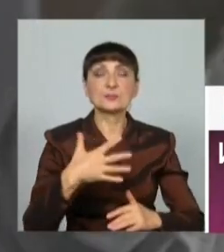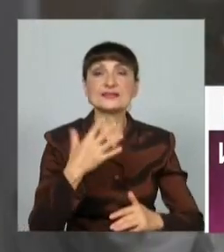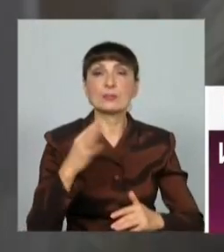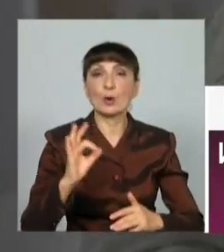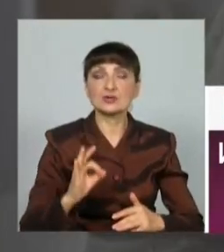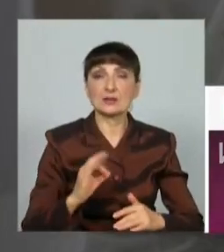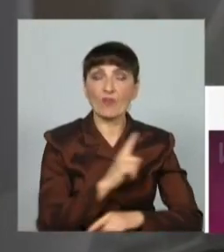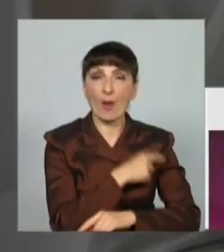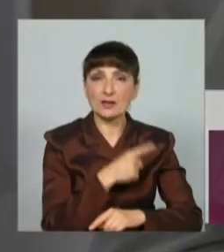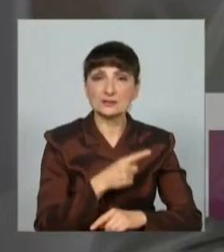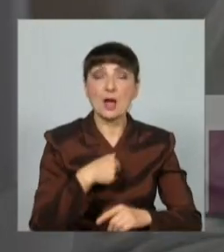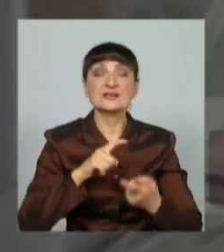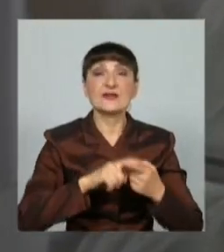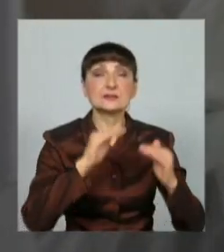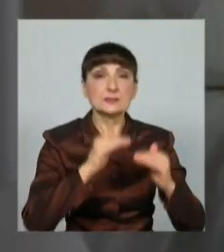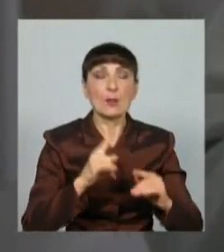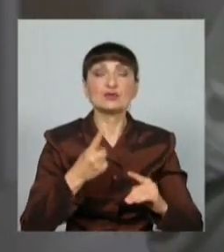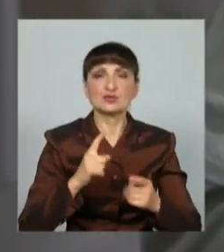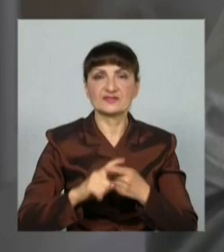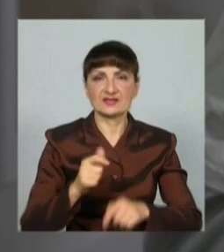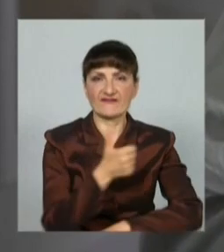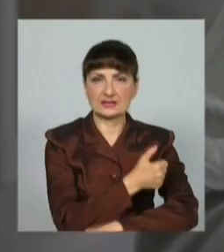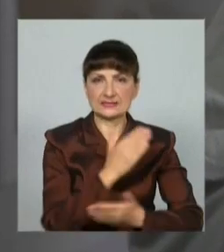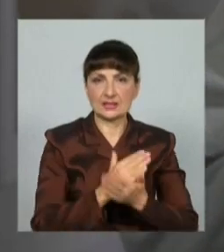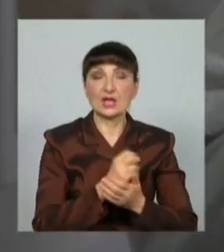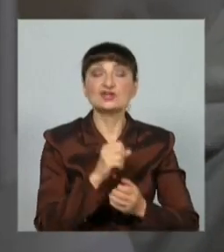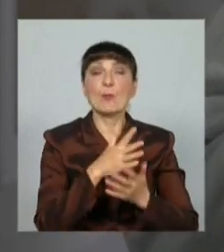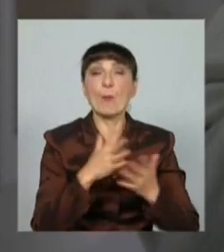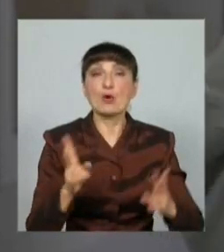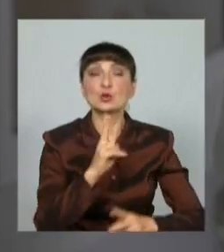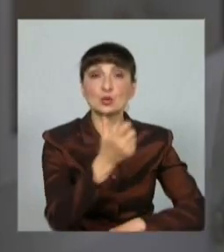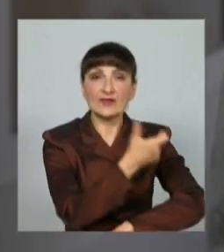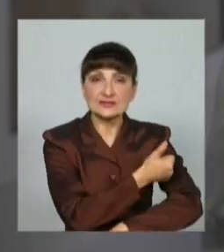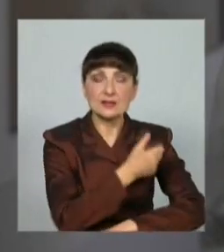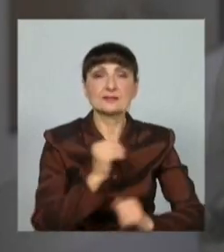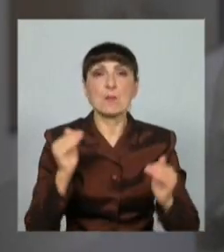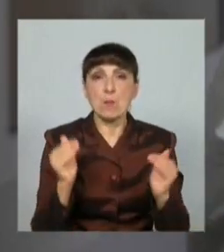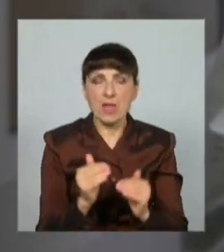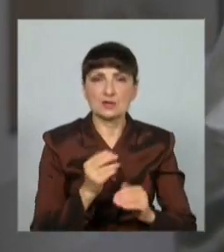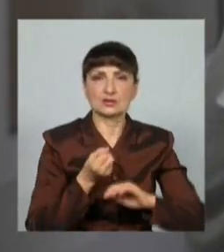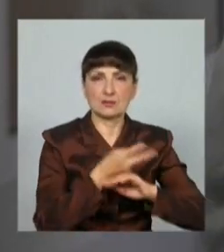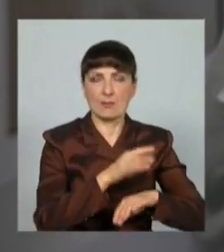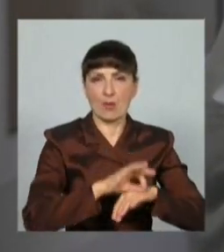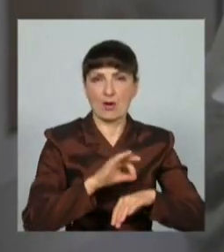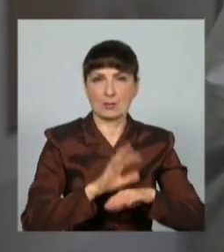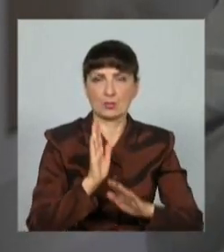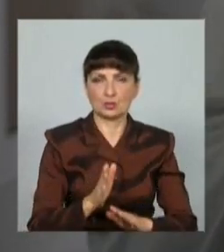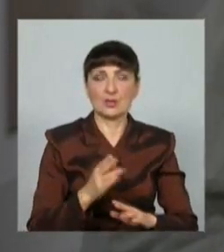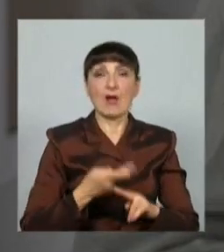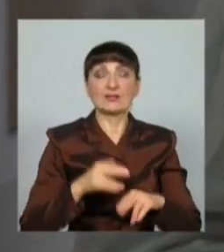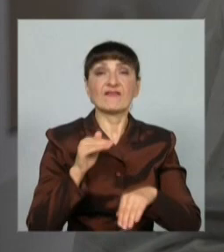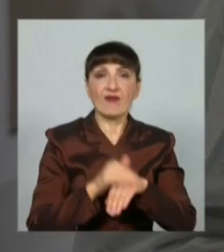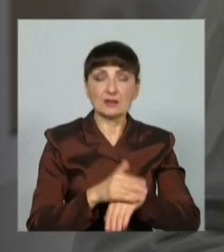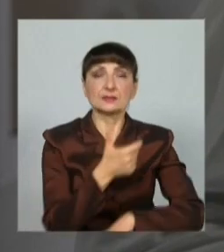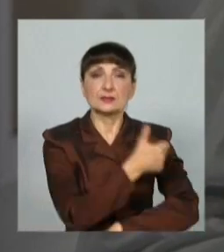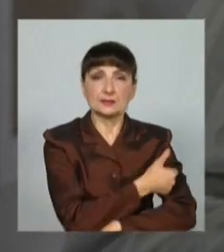50%. Мы связываем снижение с массовой вакцинацией. Чем больше людей делают прививку, тем меньше они подвержены коронавирусу. Это говорит о